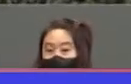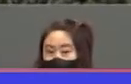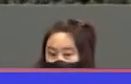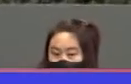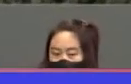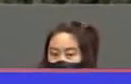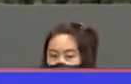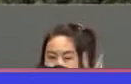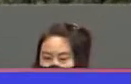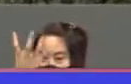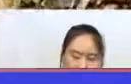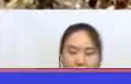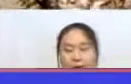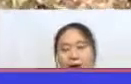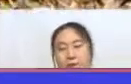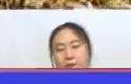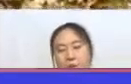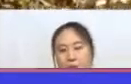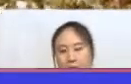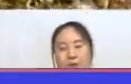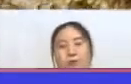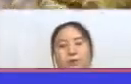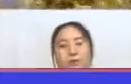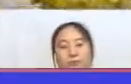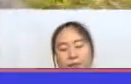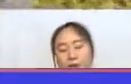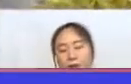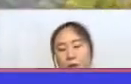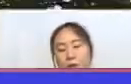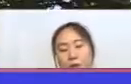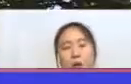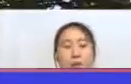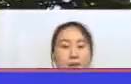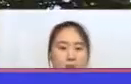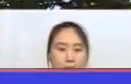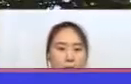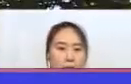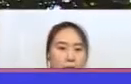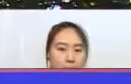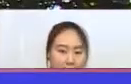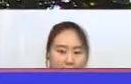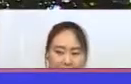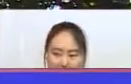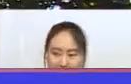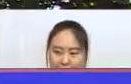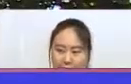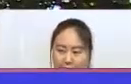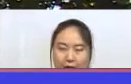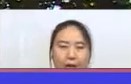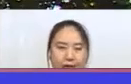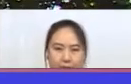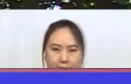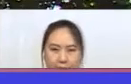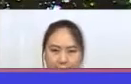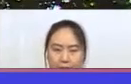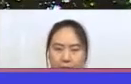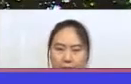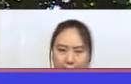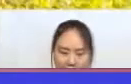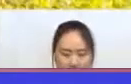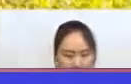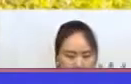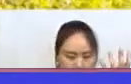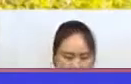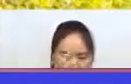เพื่อลดความเสียหายจากภัยธรรมชาติแล้วก็ผลกระทบจากการเปลี่ยนแปลงสภาพภูมิอากาศในระยะยาวด้วยสำหรับการที่ให้